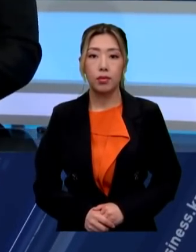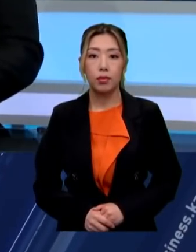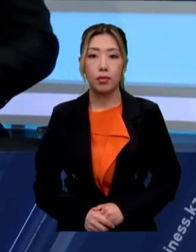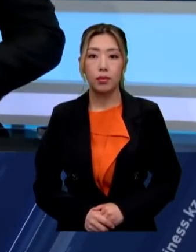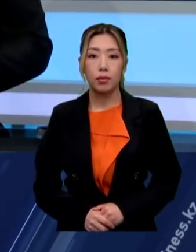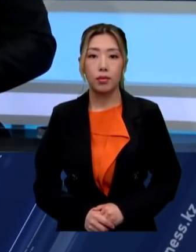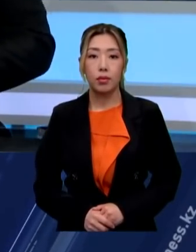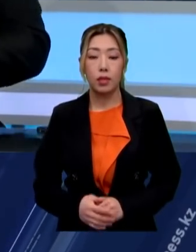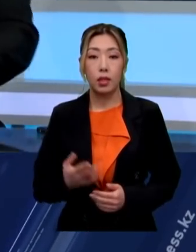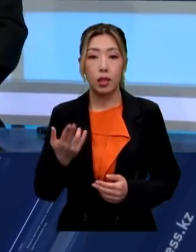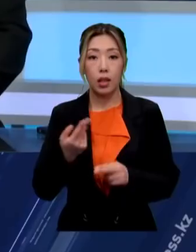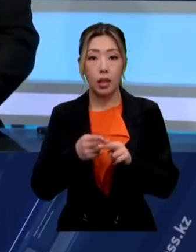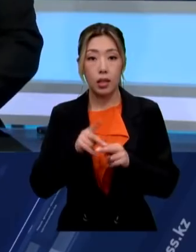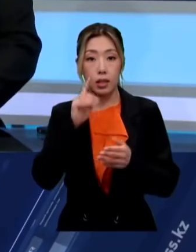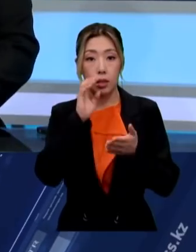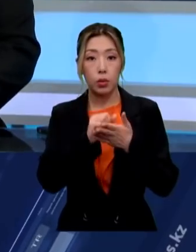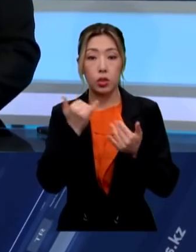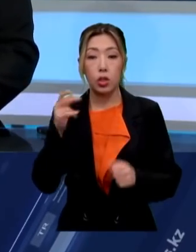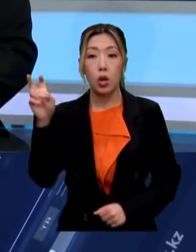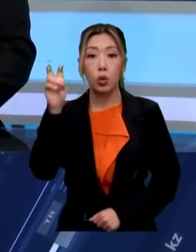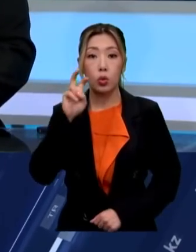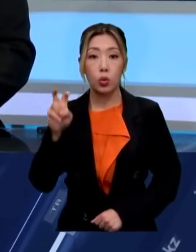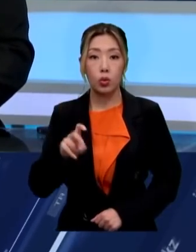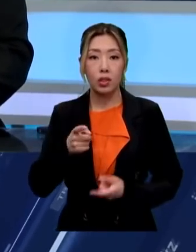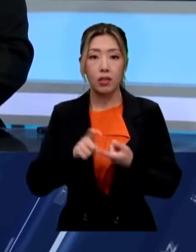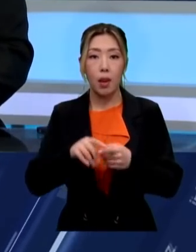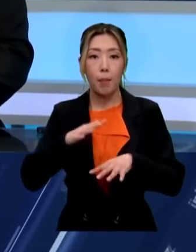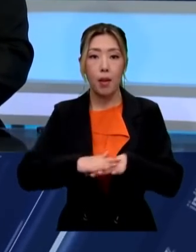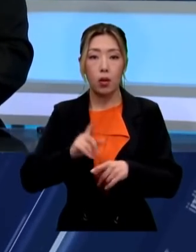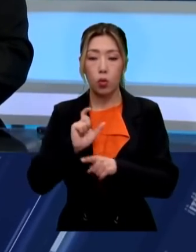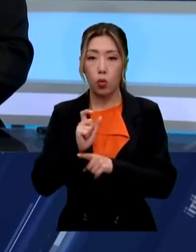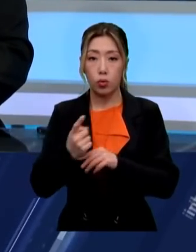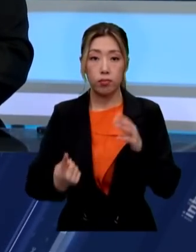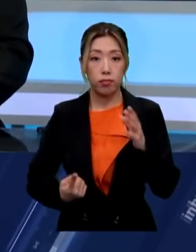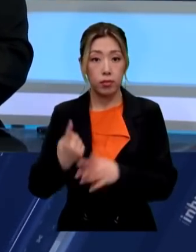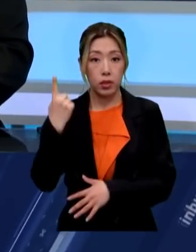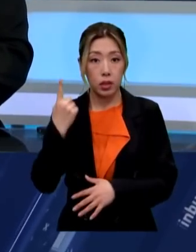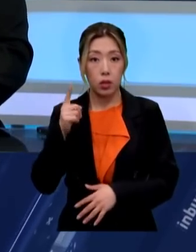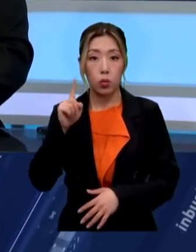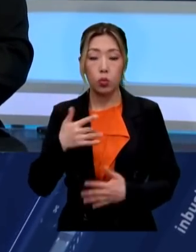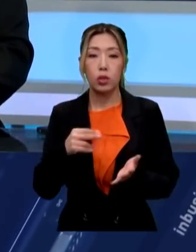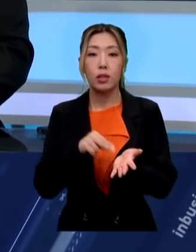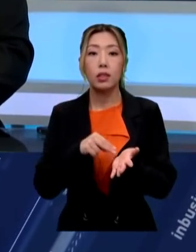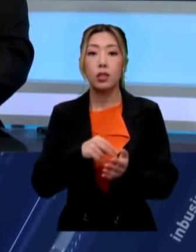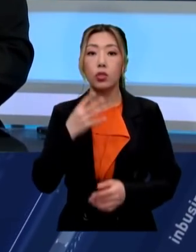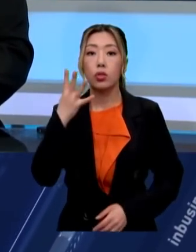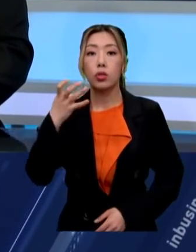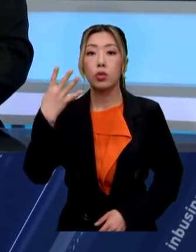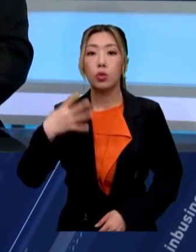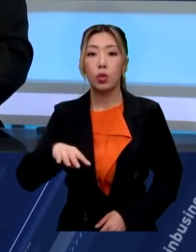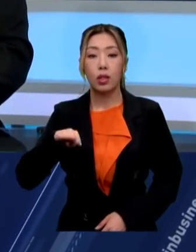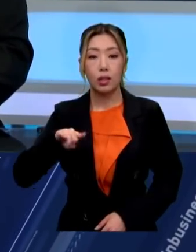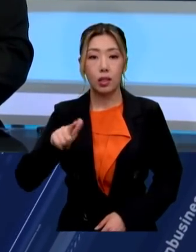вот если ты мог заметить, что сегодня курс доллара в обменниках взлетел, и за него уже дают больше 440